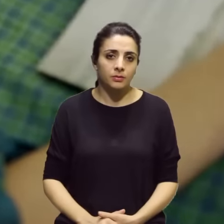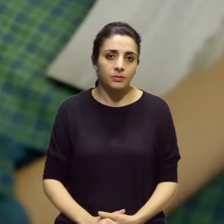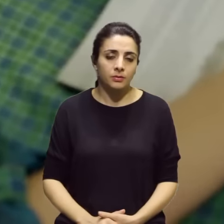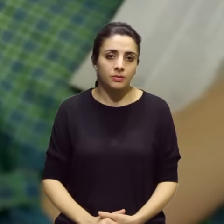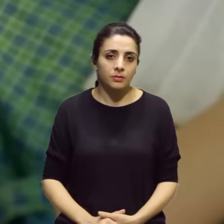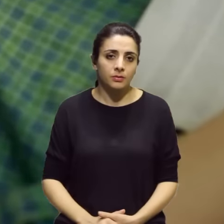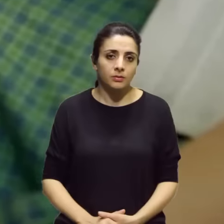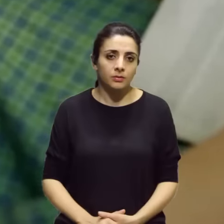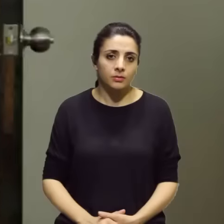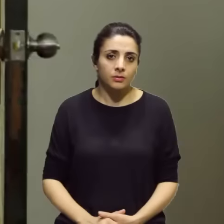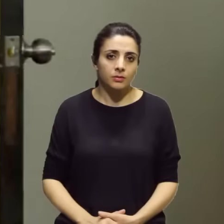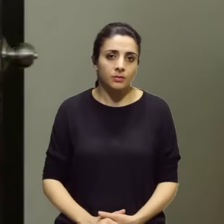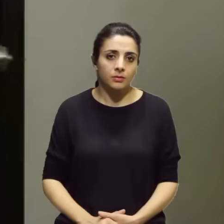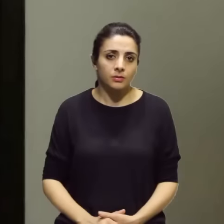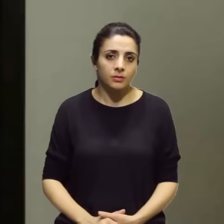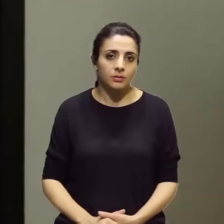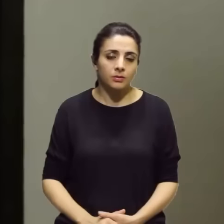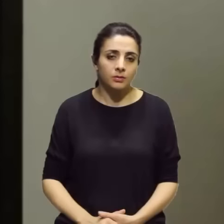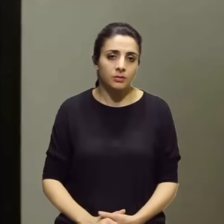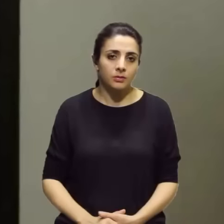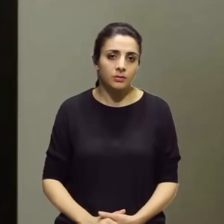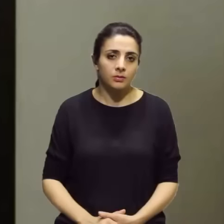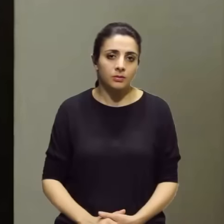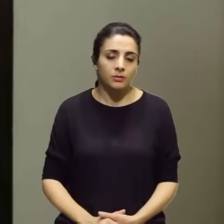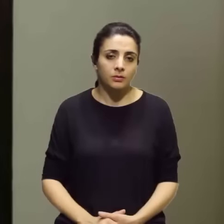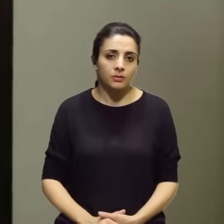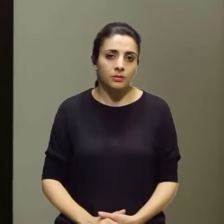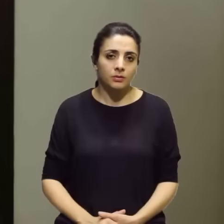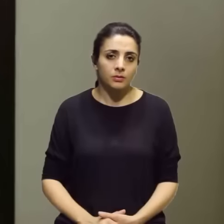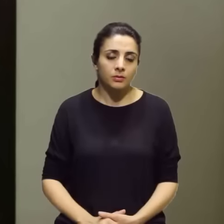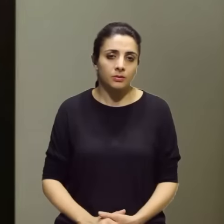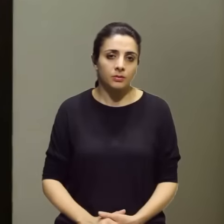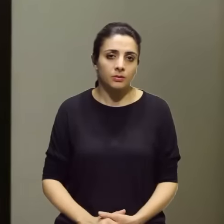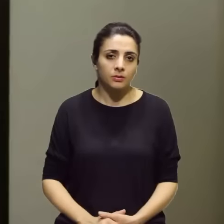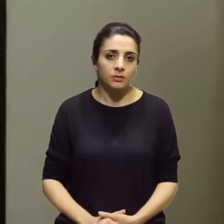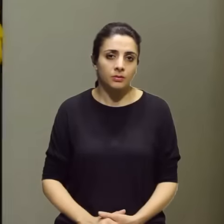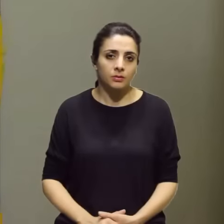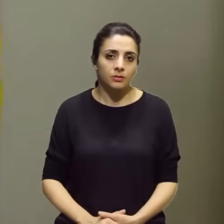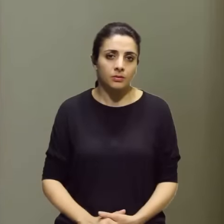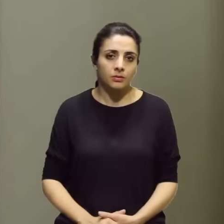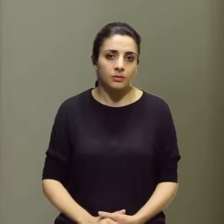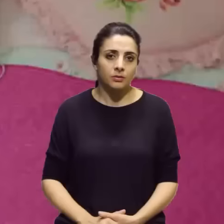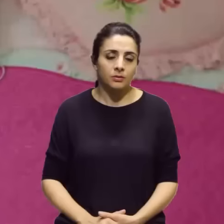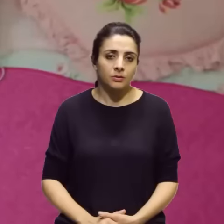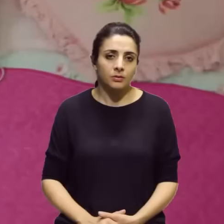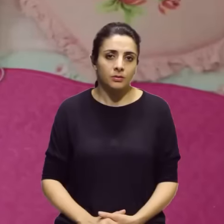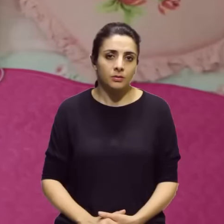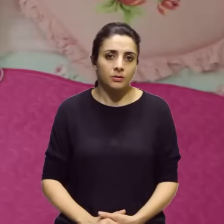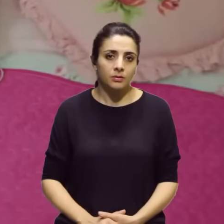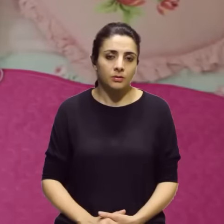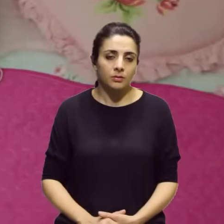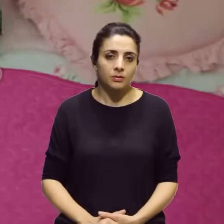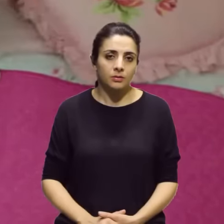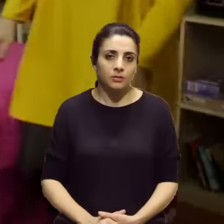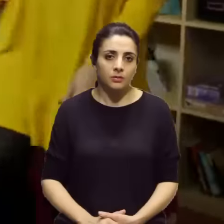Reyhan kulaklık yüzünden duymuyor. Zeyno içeri girip kapıyı örttü. Üzerinde sarı, sırtı açık, belden bollaşan bir elbise. Boynunda mavi